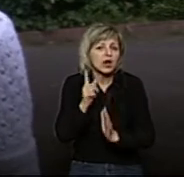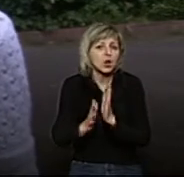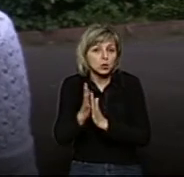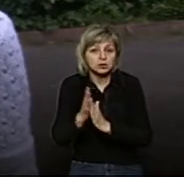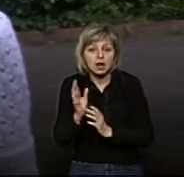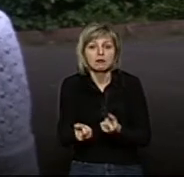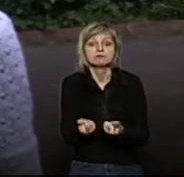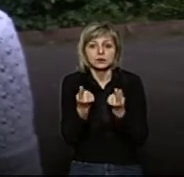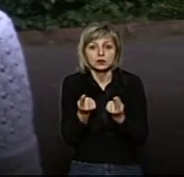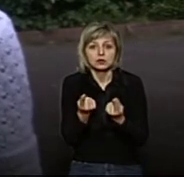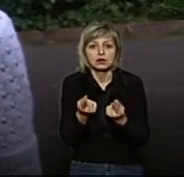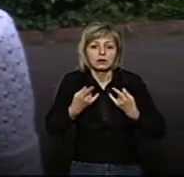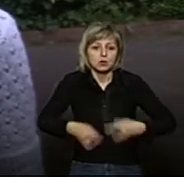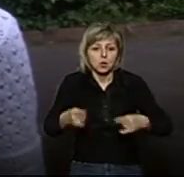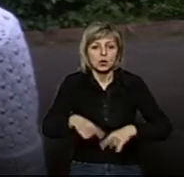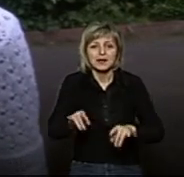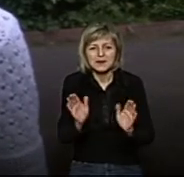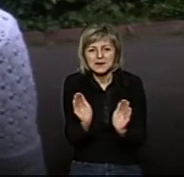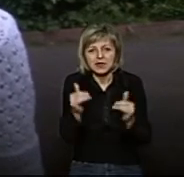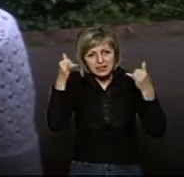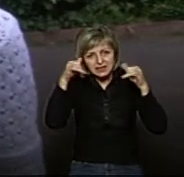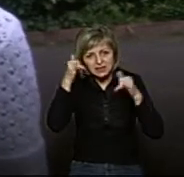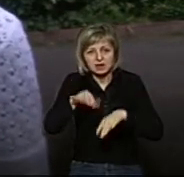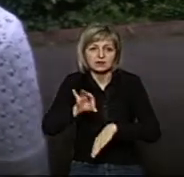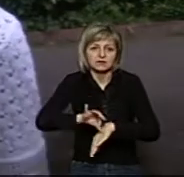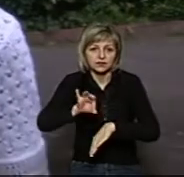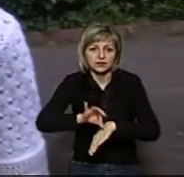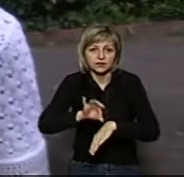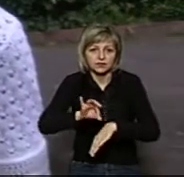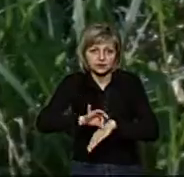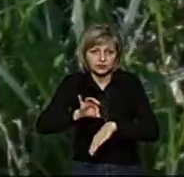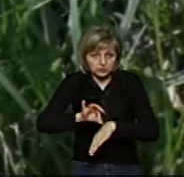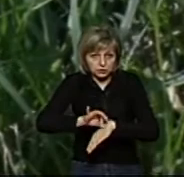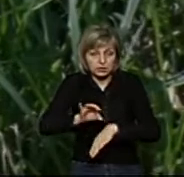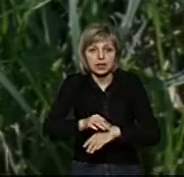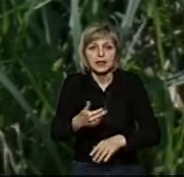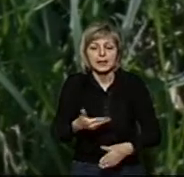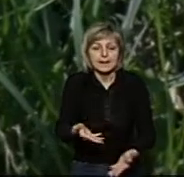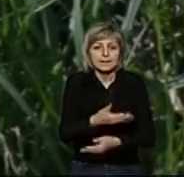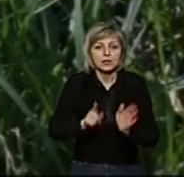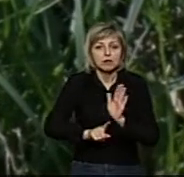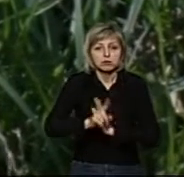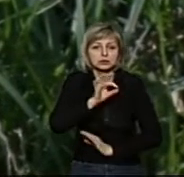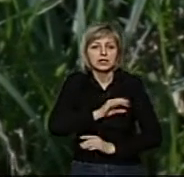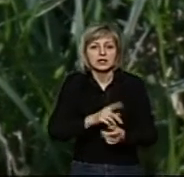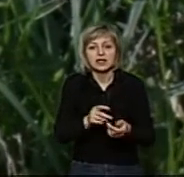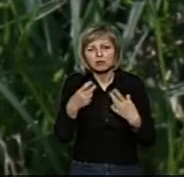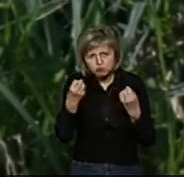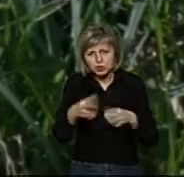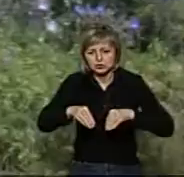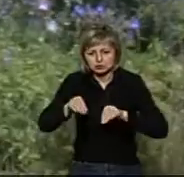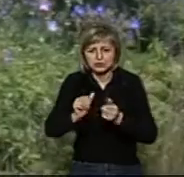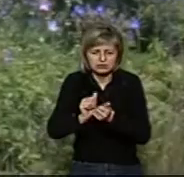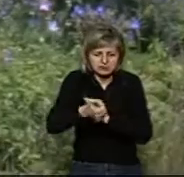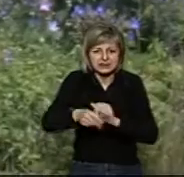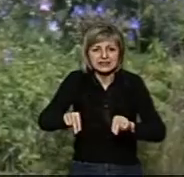почали родитися телята з рахітною формою прояву. Ми почали використовувати його як сидеральну культуру,